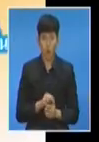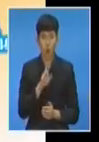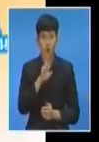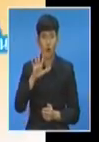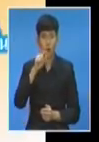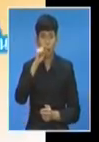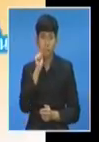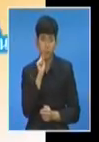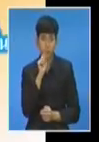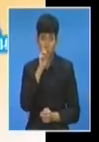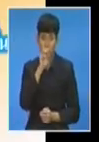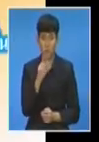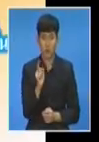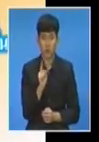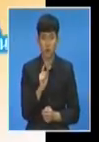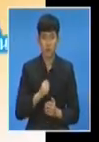แนวทางนี้ไว้ว่า